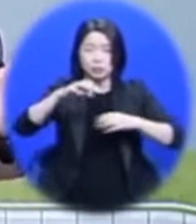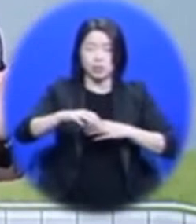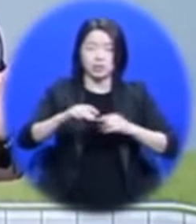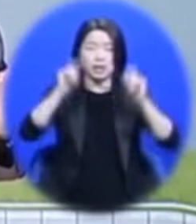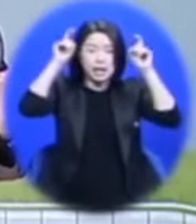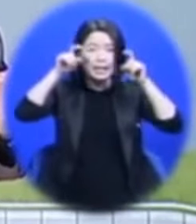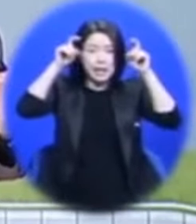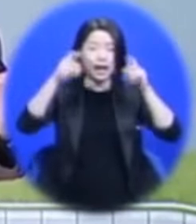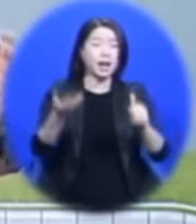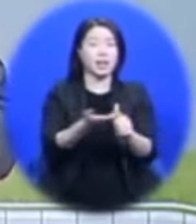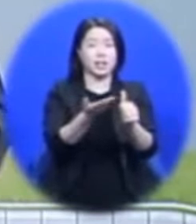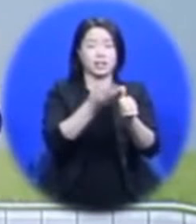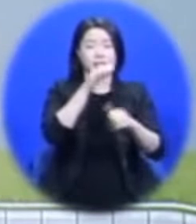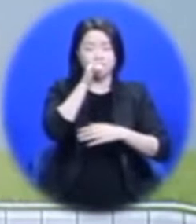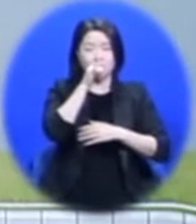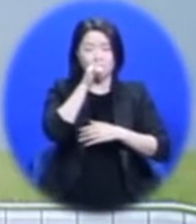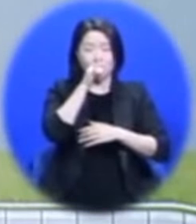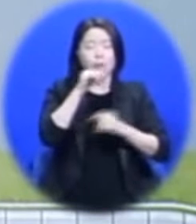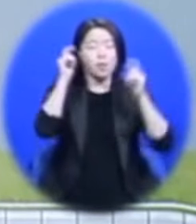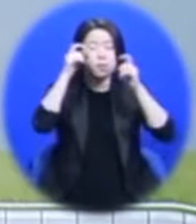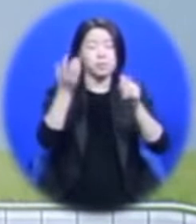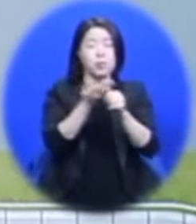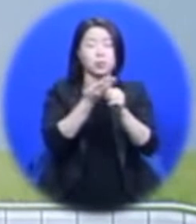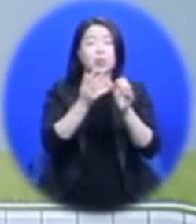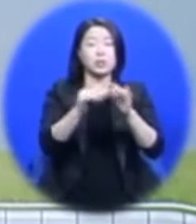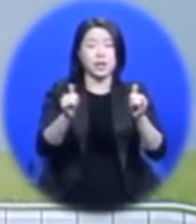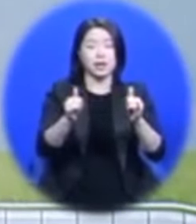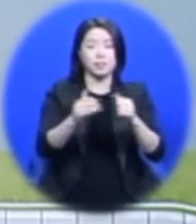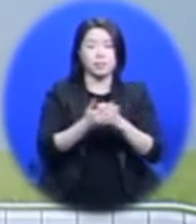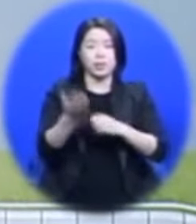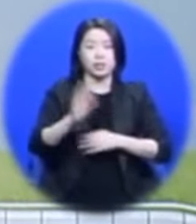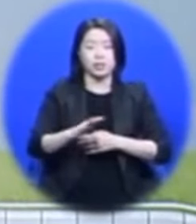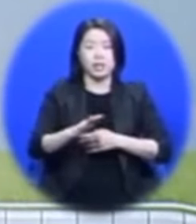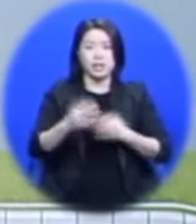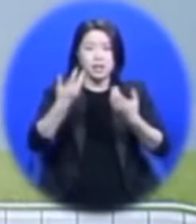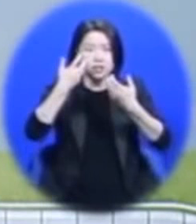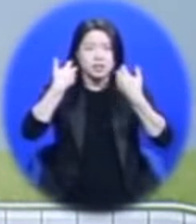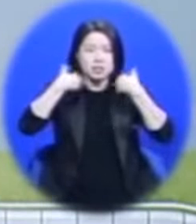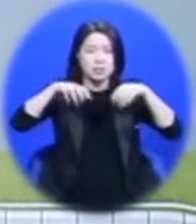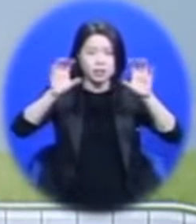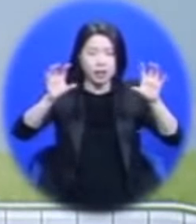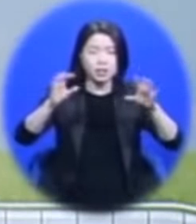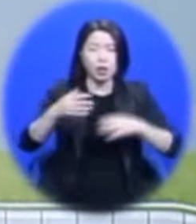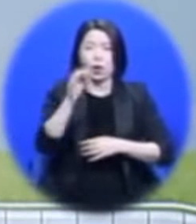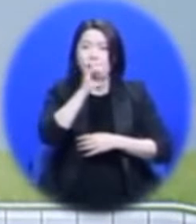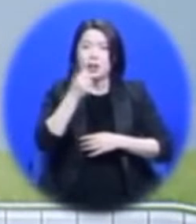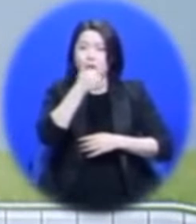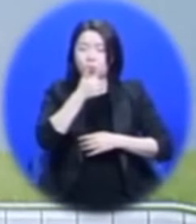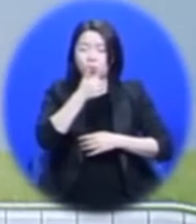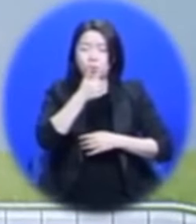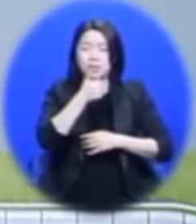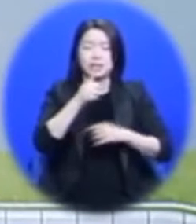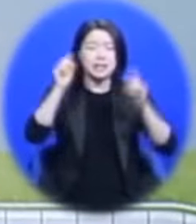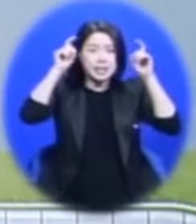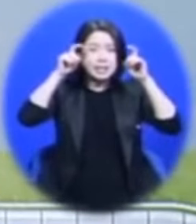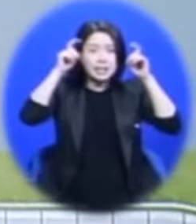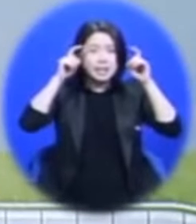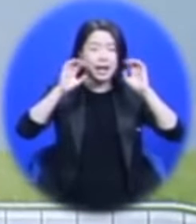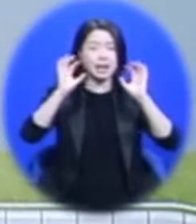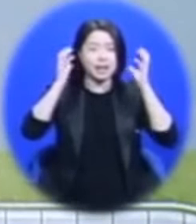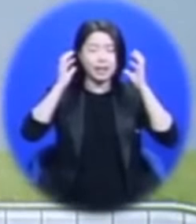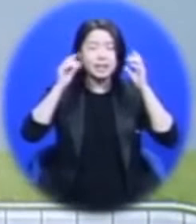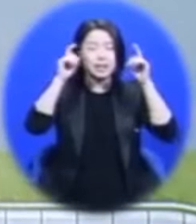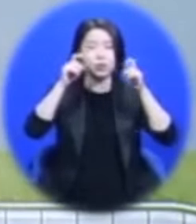양떼를 쳤습니다. 목동이었어요. 그런데 사자와 곰이 양의 새끼를 물어가려고 할 때,